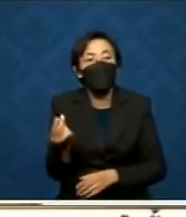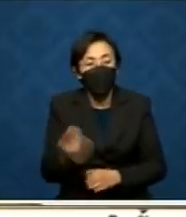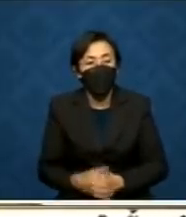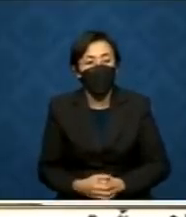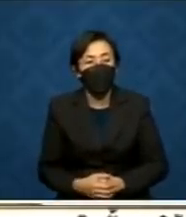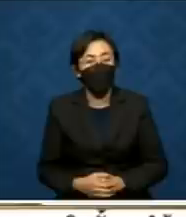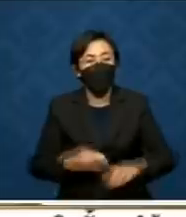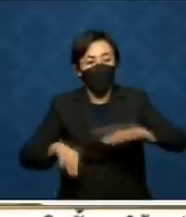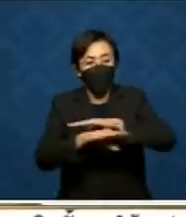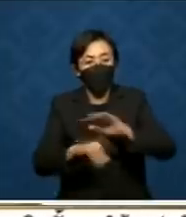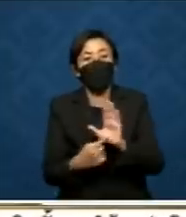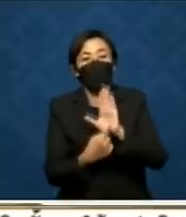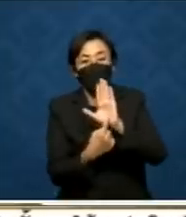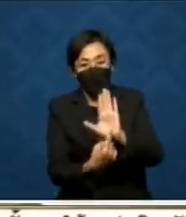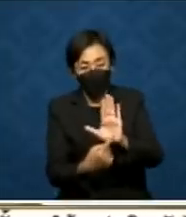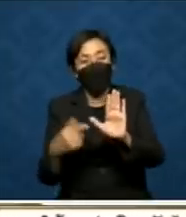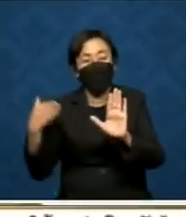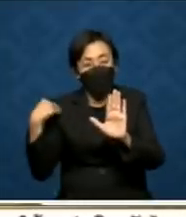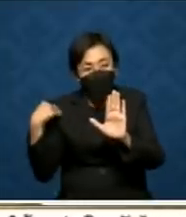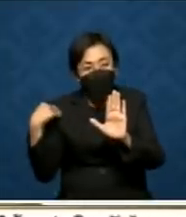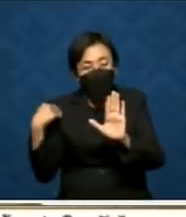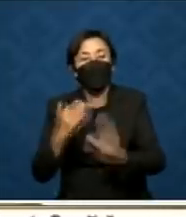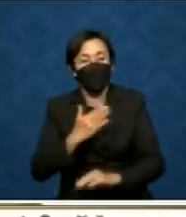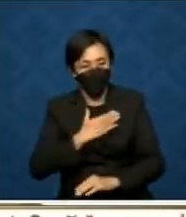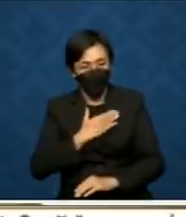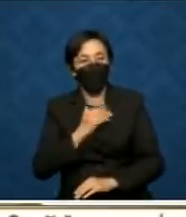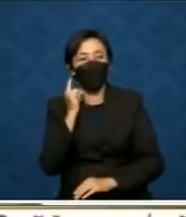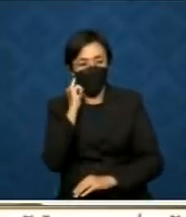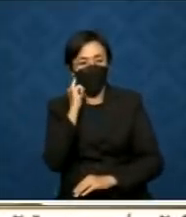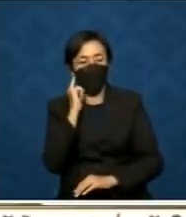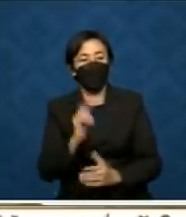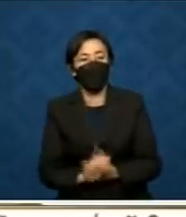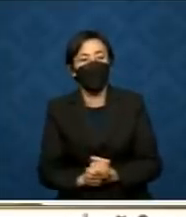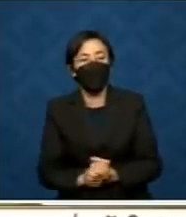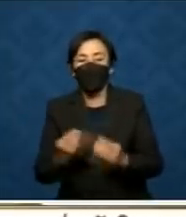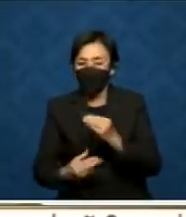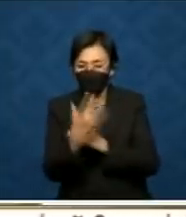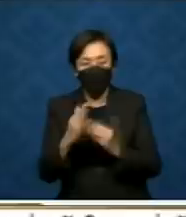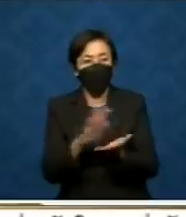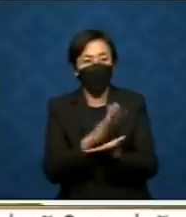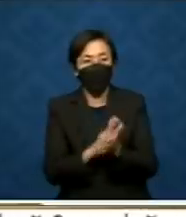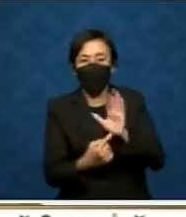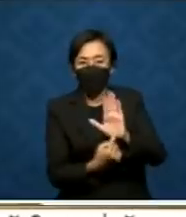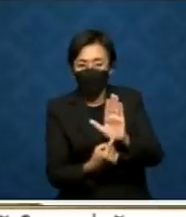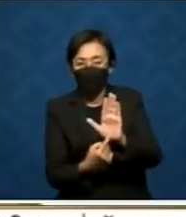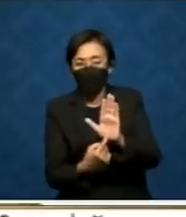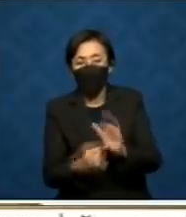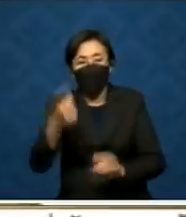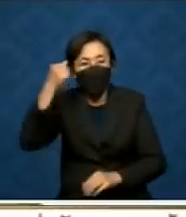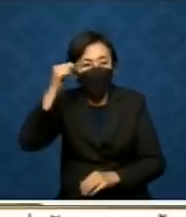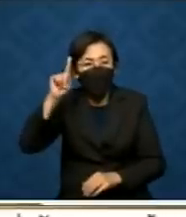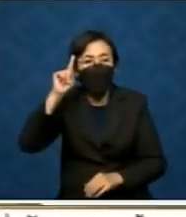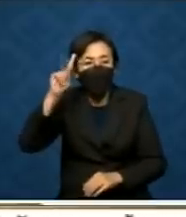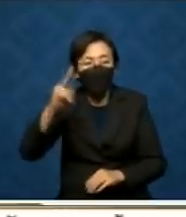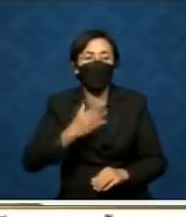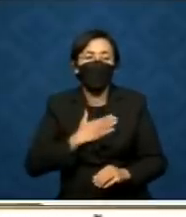9หลักฐานมาแสดงต่อสภาอย่างนี้เราจะเชือกเปิดโอกาสเต็มที่อีก 2วันที่ผ่านมาผม